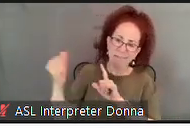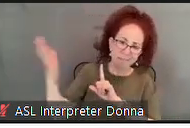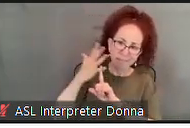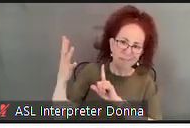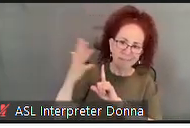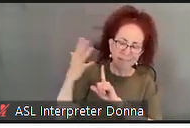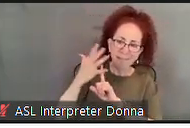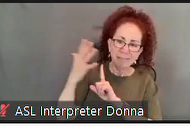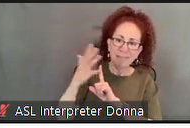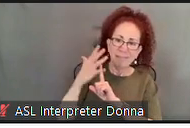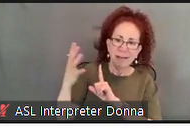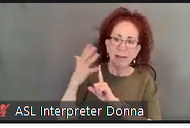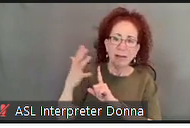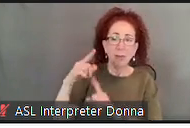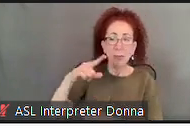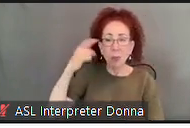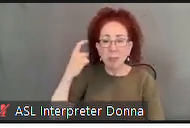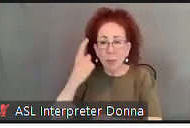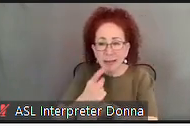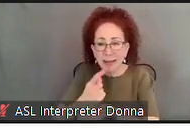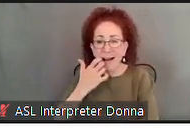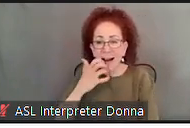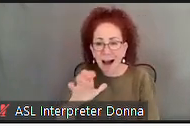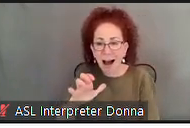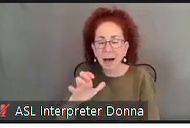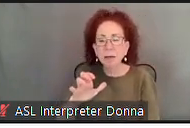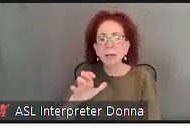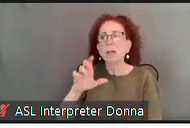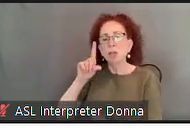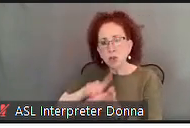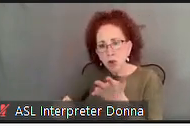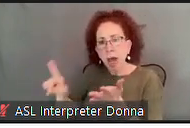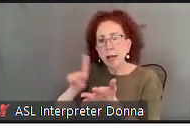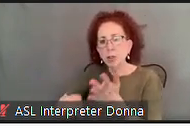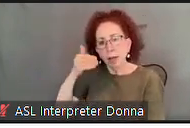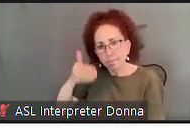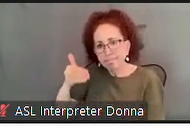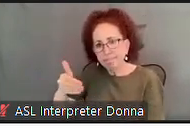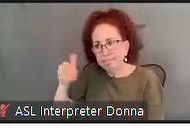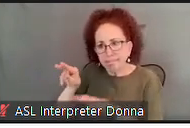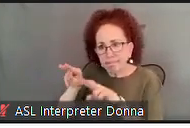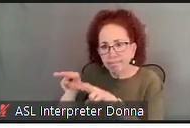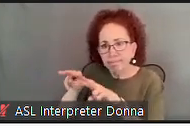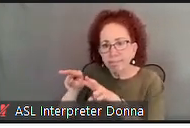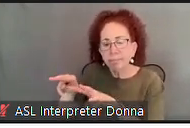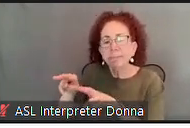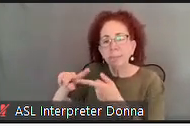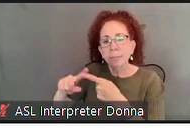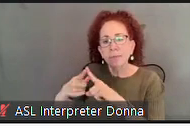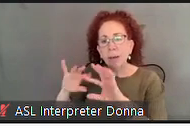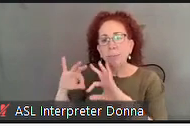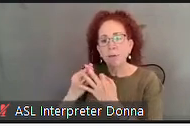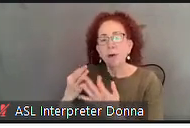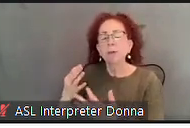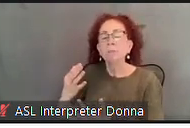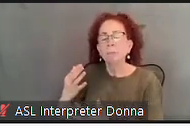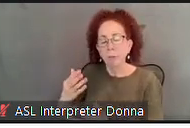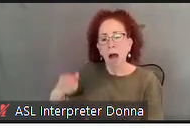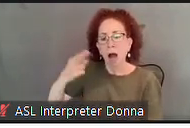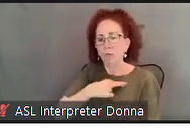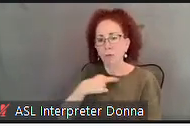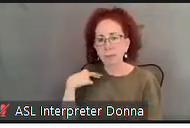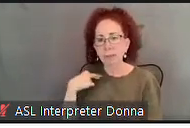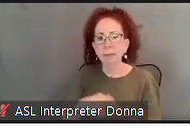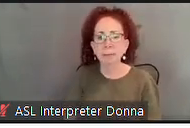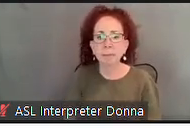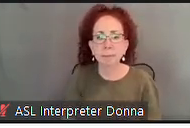困在家里的，或者是自己独住的，一个人住的，或者是年纪大的老人，这些呢是